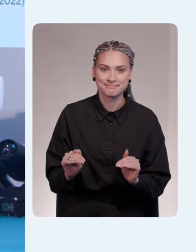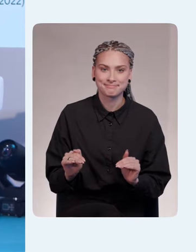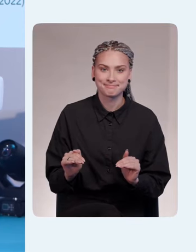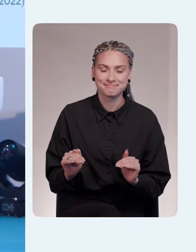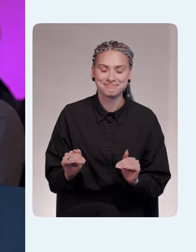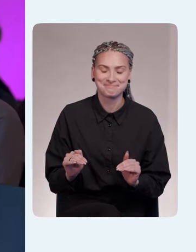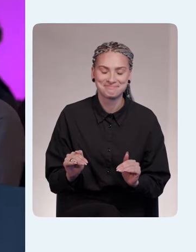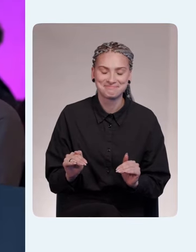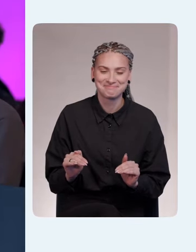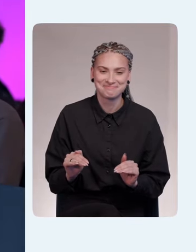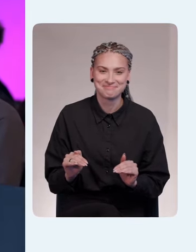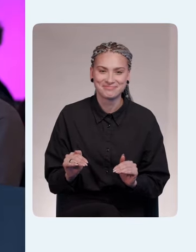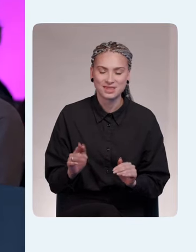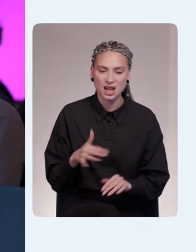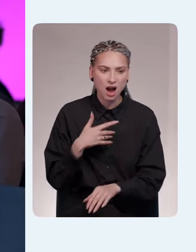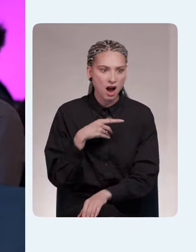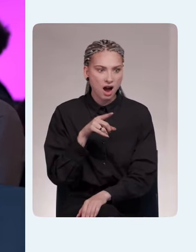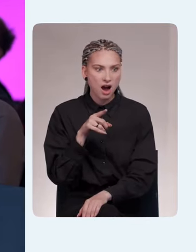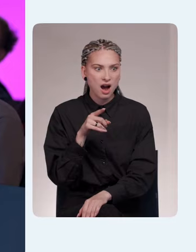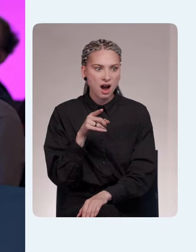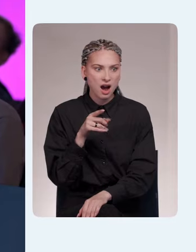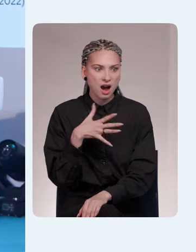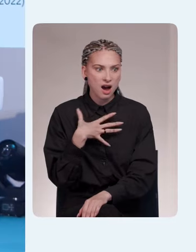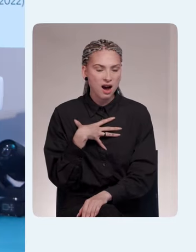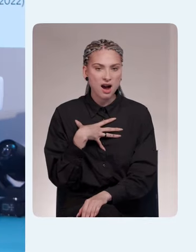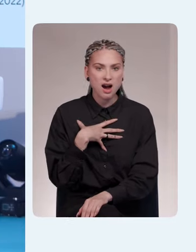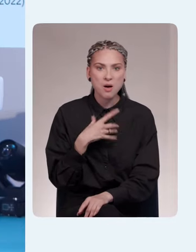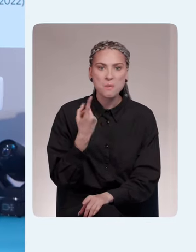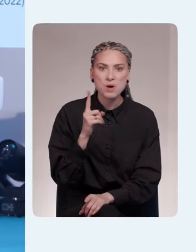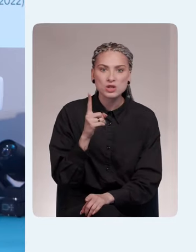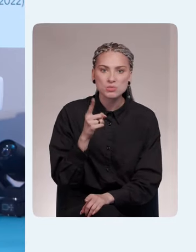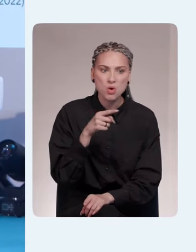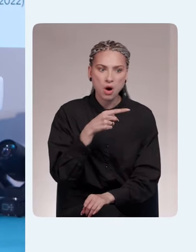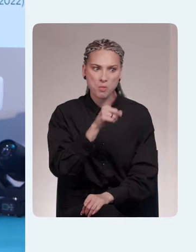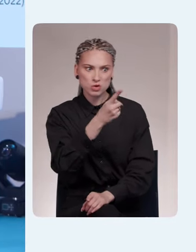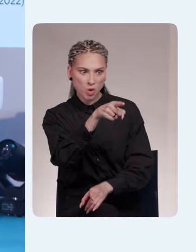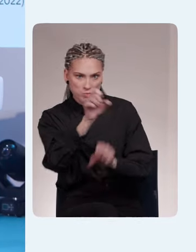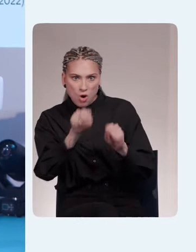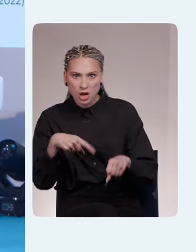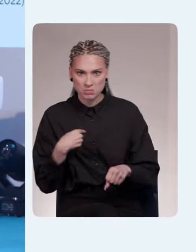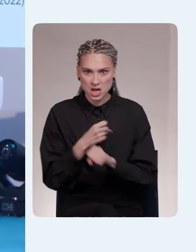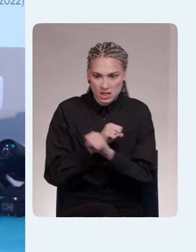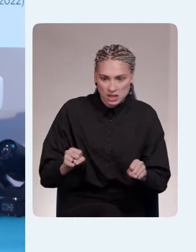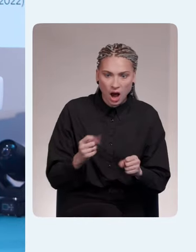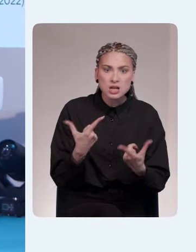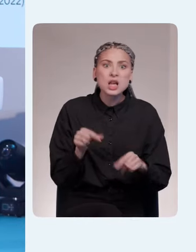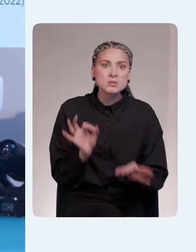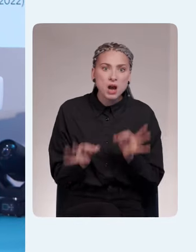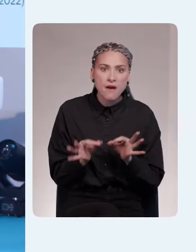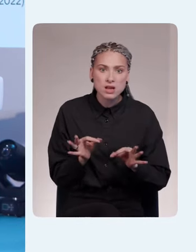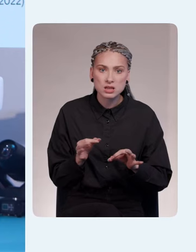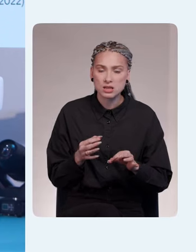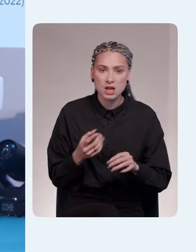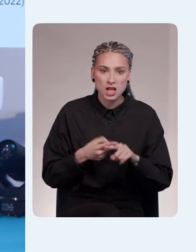Да-да. Такие, охренеть. Почему ему можно, нам нельзя, блин, где справедливость? Это все из-за